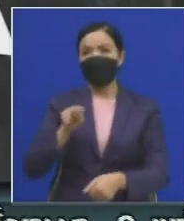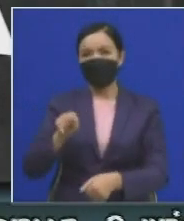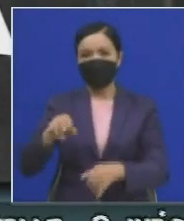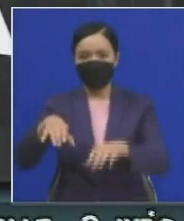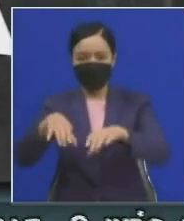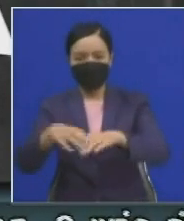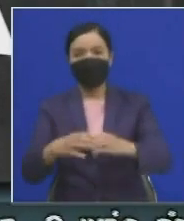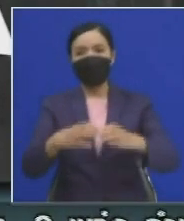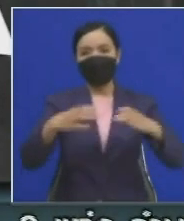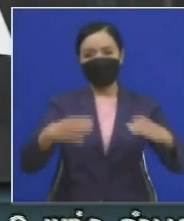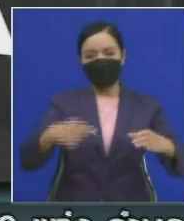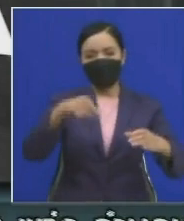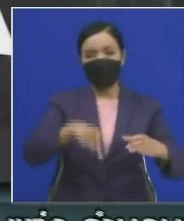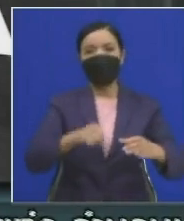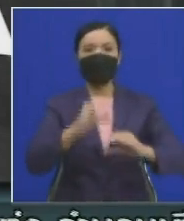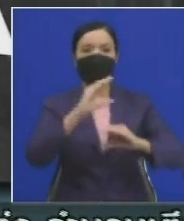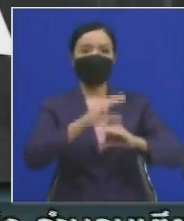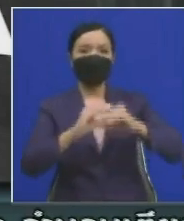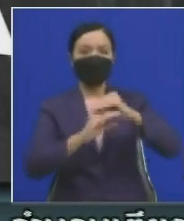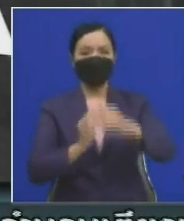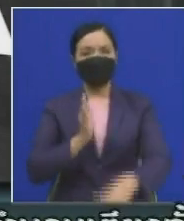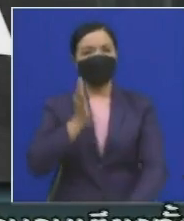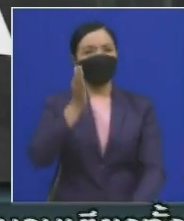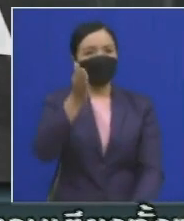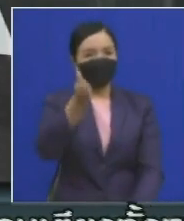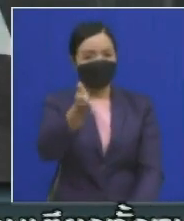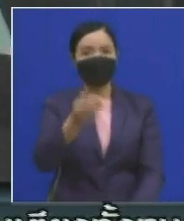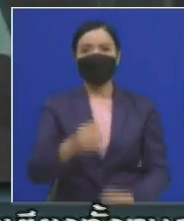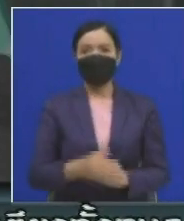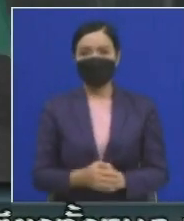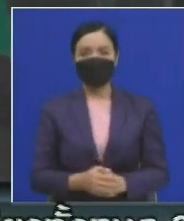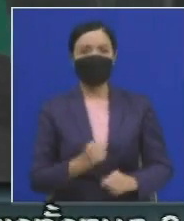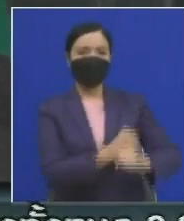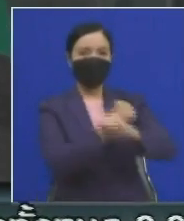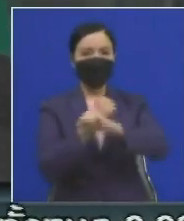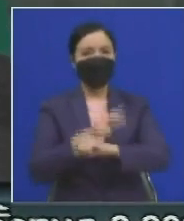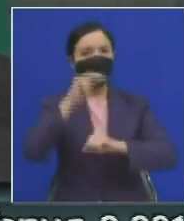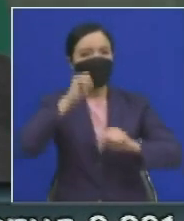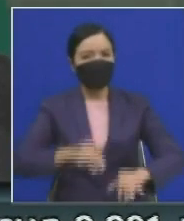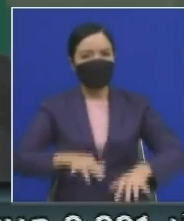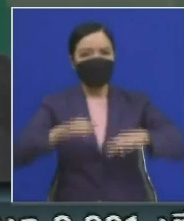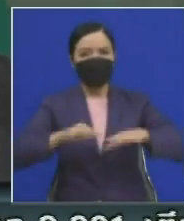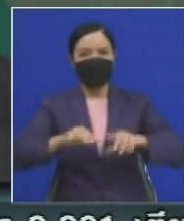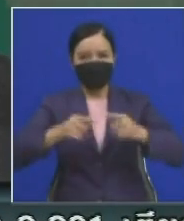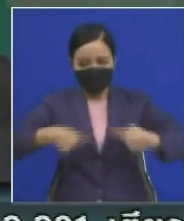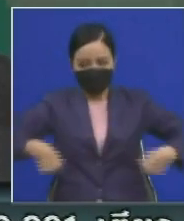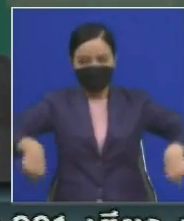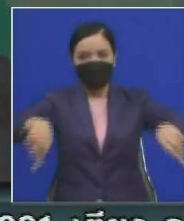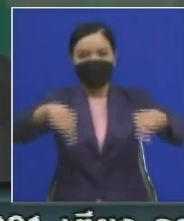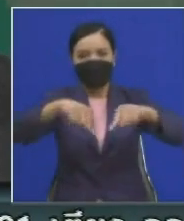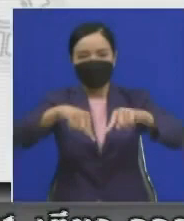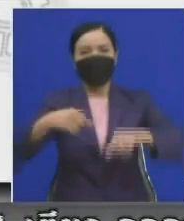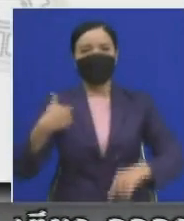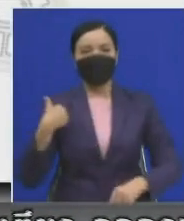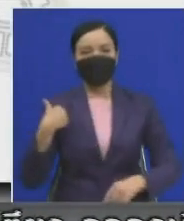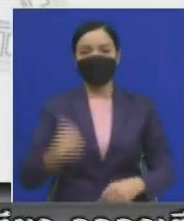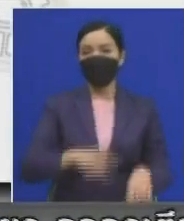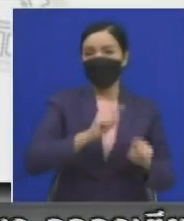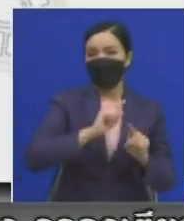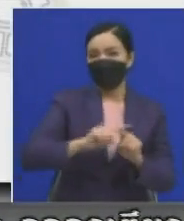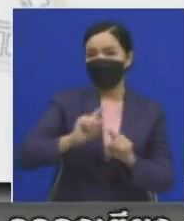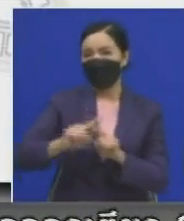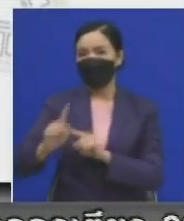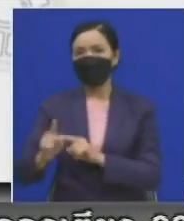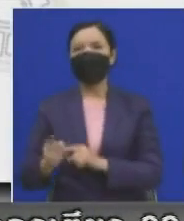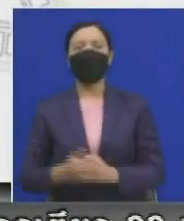ที่ส่วนต่อขยายรองรับโครงการในอนานคนพื้นที่บองก้ำทวมรอบโงการทุกส่วน